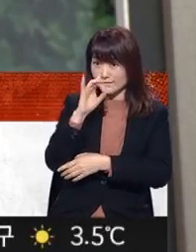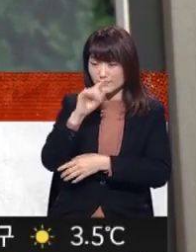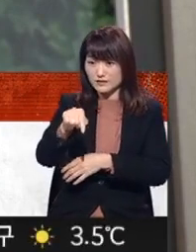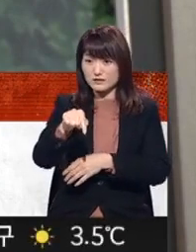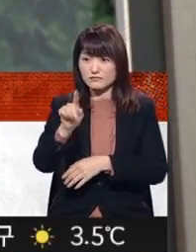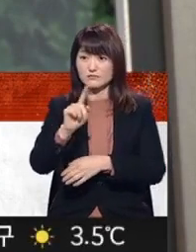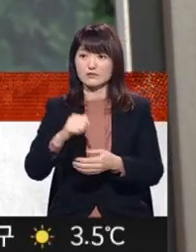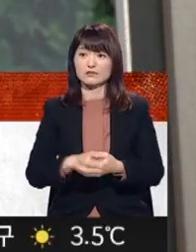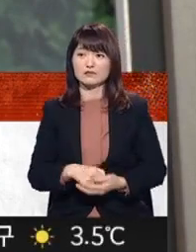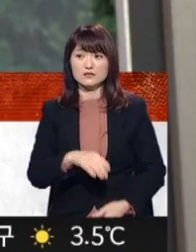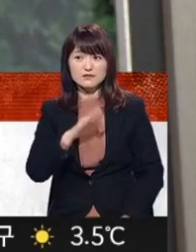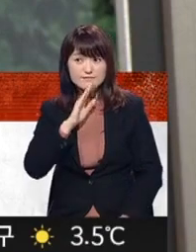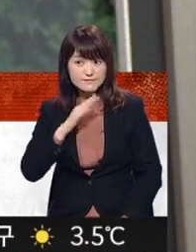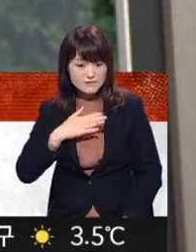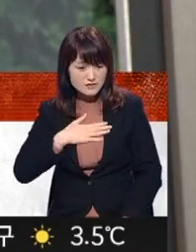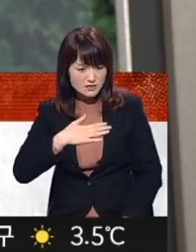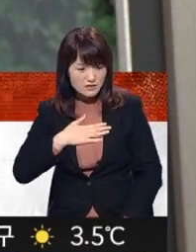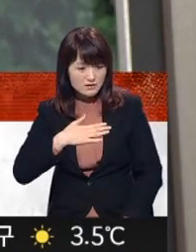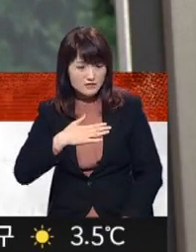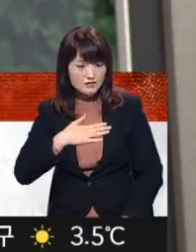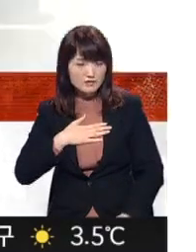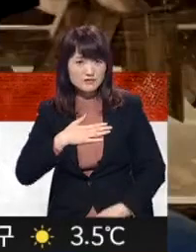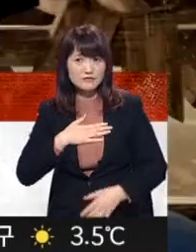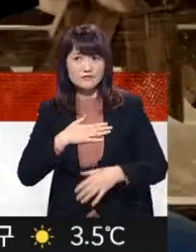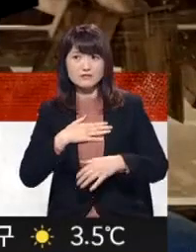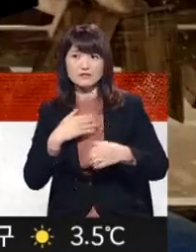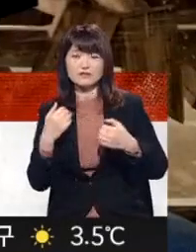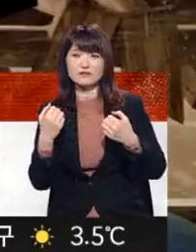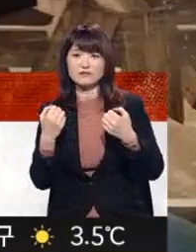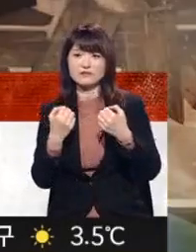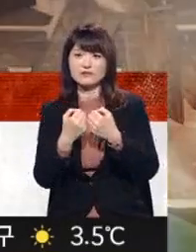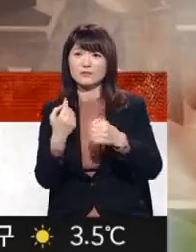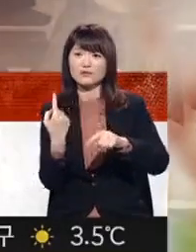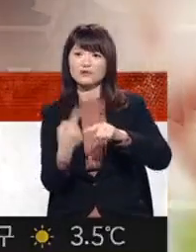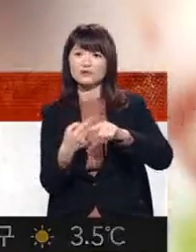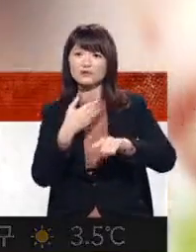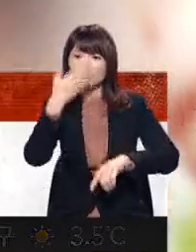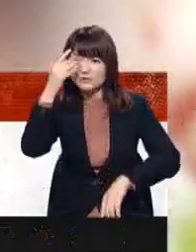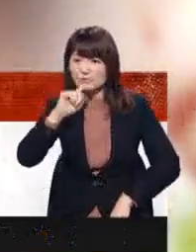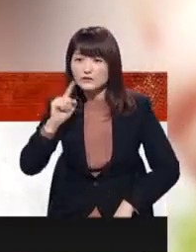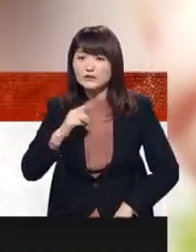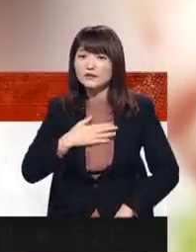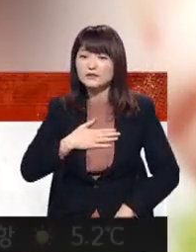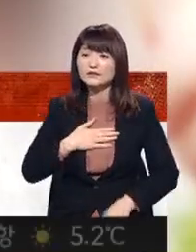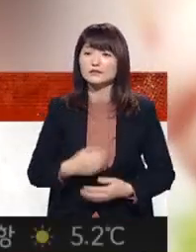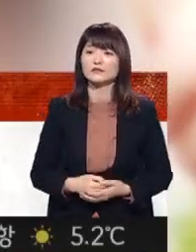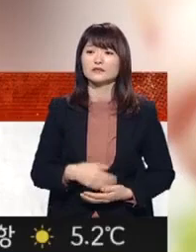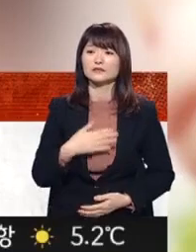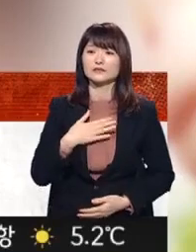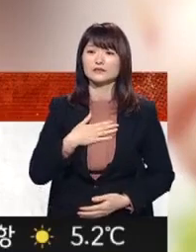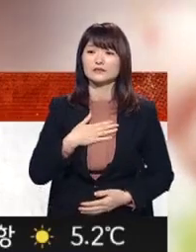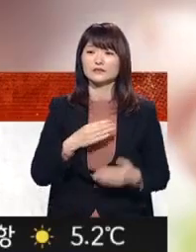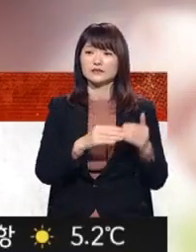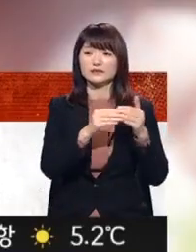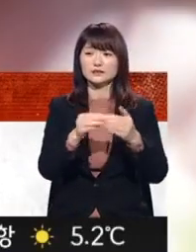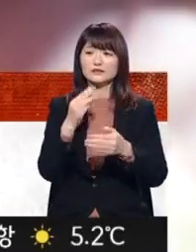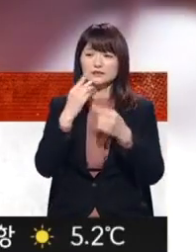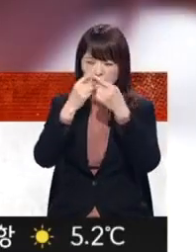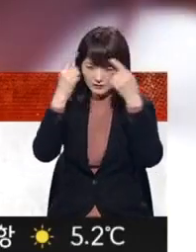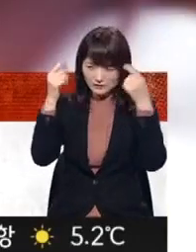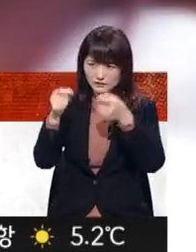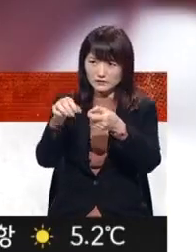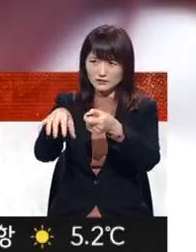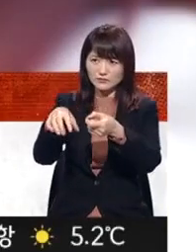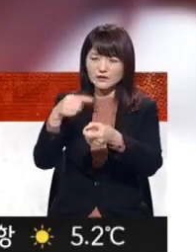엄마 이제는 나랑 진짜 전쟁이야 정말 꿈이 뭔지 알아 어 나 서울대학교